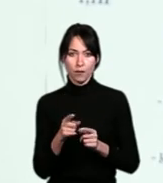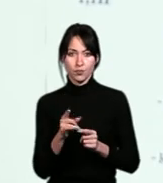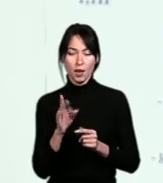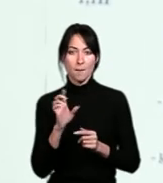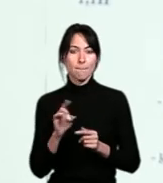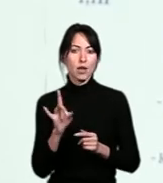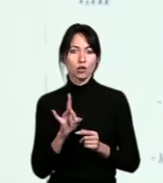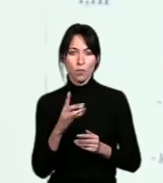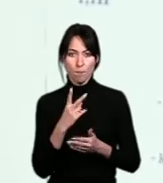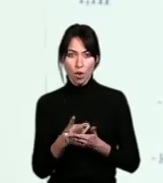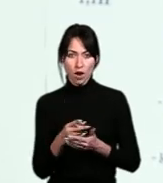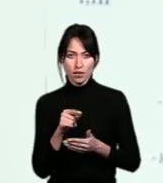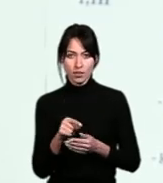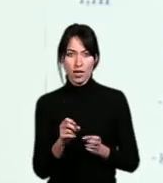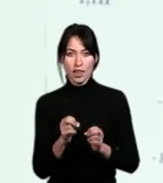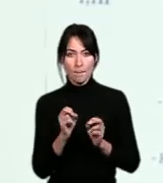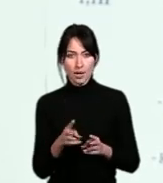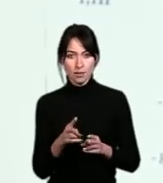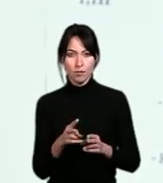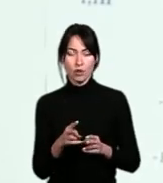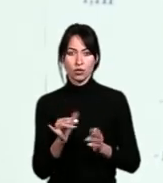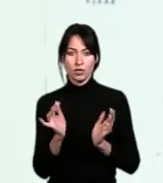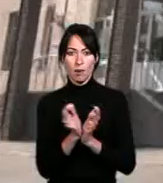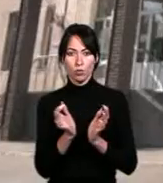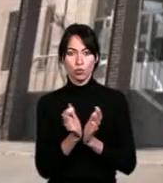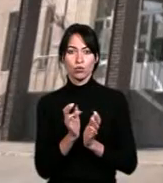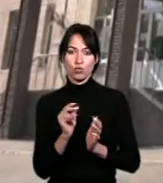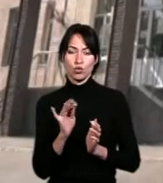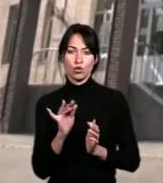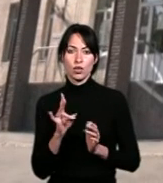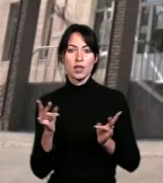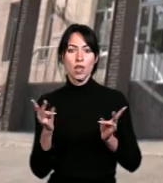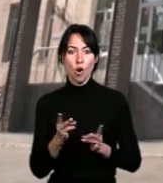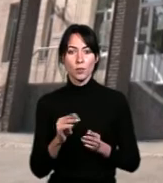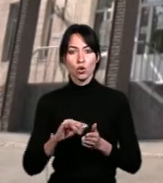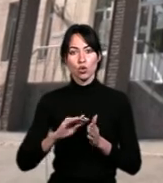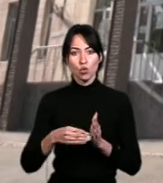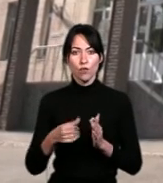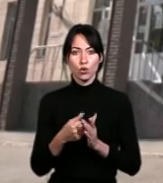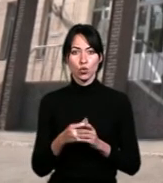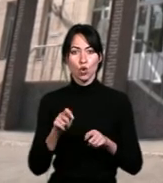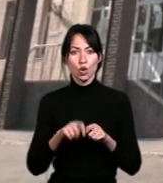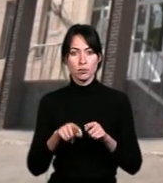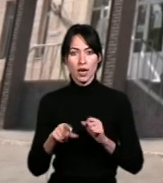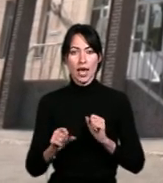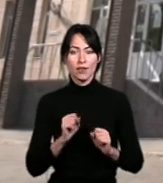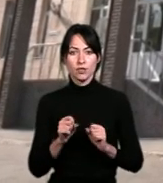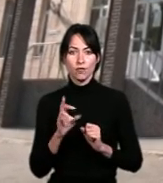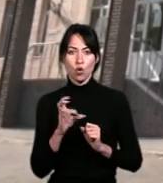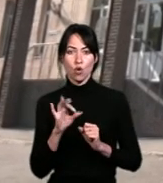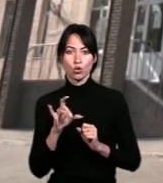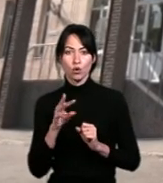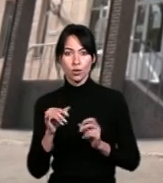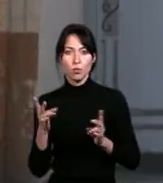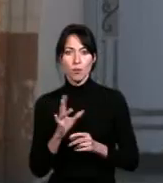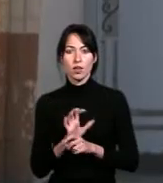безрозмірний показник віднесеної небезпечної і тої забруднюючої речовини. Необхідну довідку до інспекції керівництво Коксохіму має надіслати